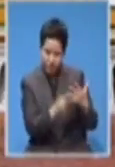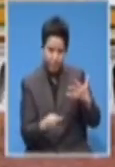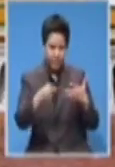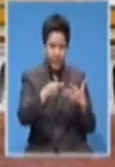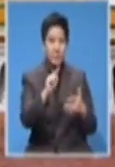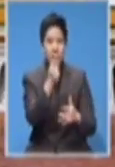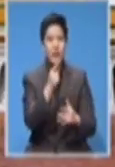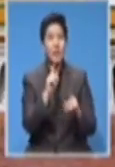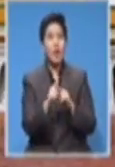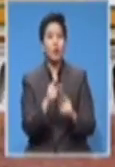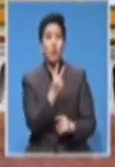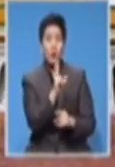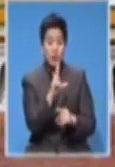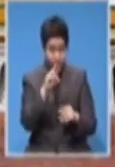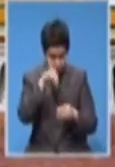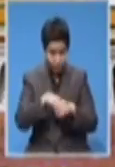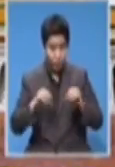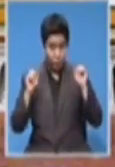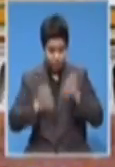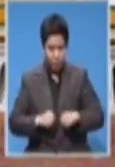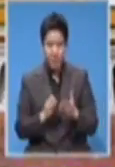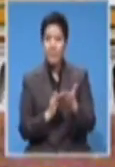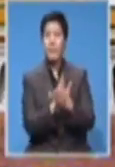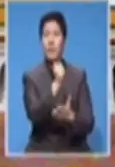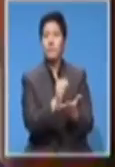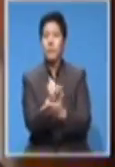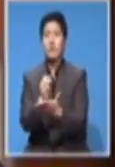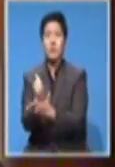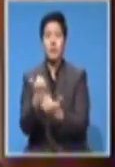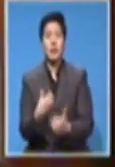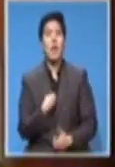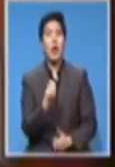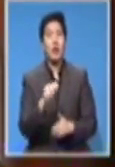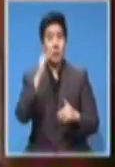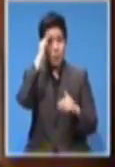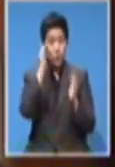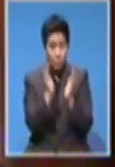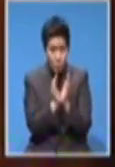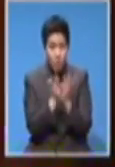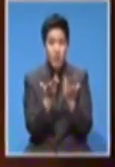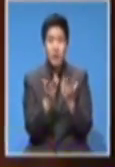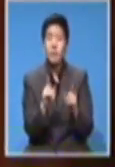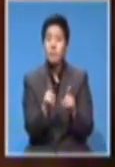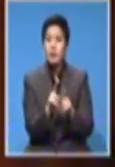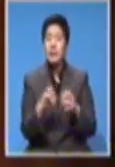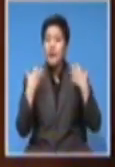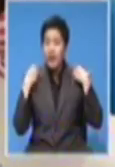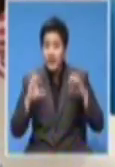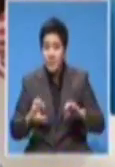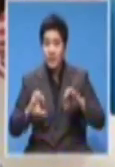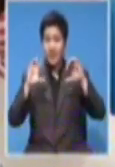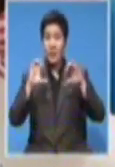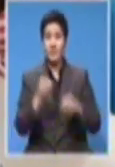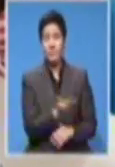ข้ามา2ใน3ก็ผ่านอีกนั่นแหละเป็นอย่างนั้นผมอยากให้ข้าราชการทั้งตำรวจทั้งข้าราชการน